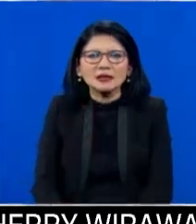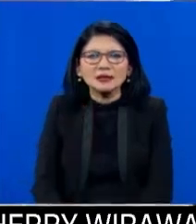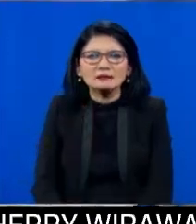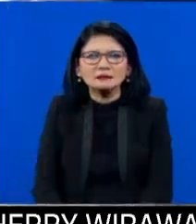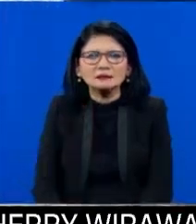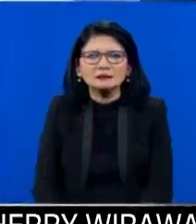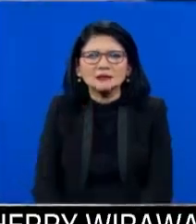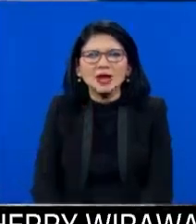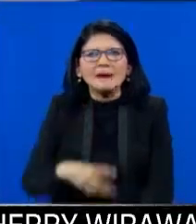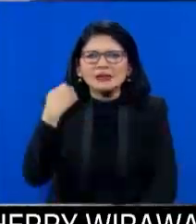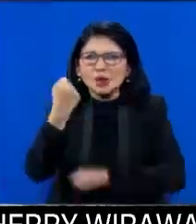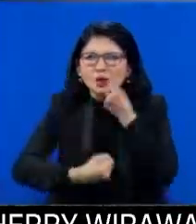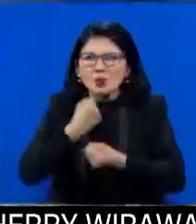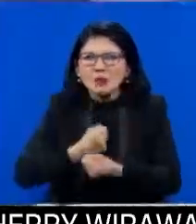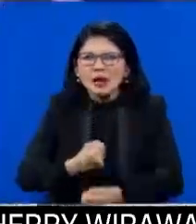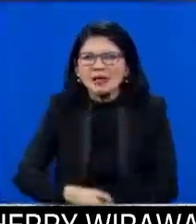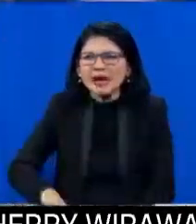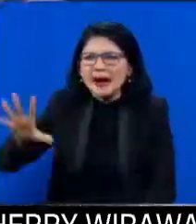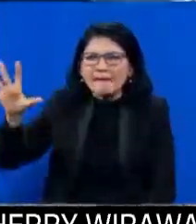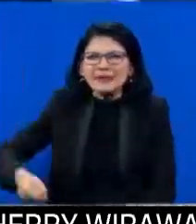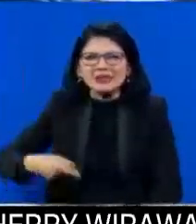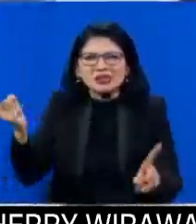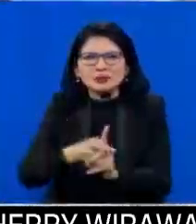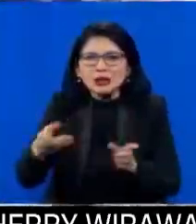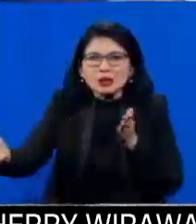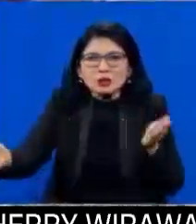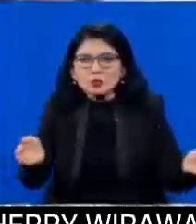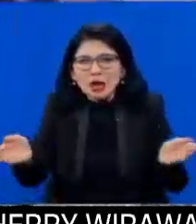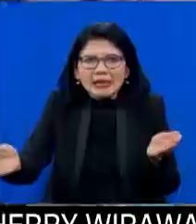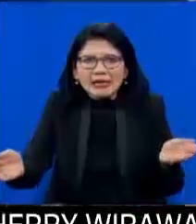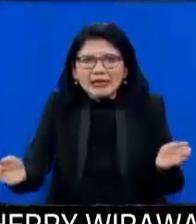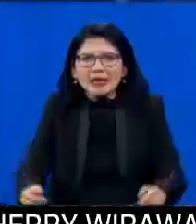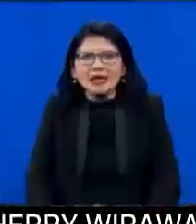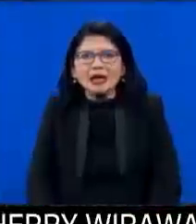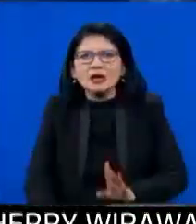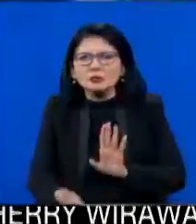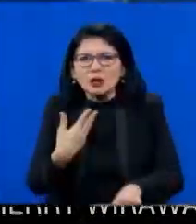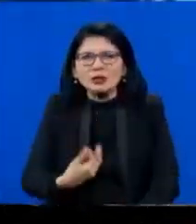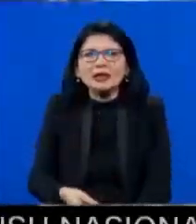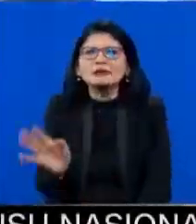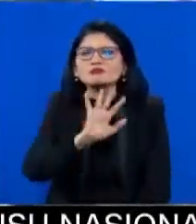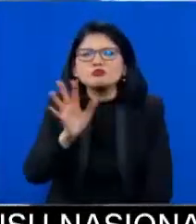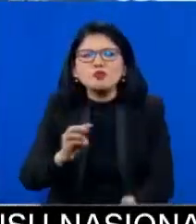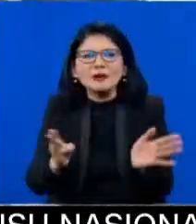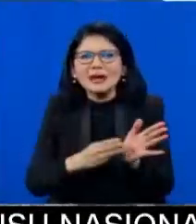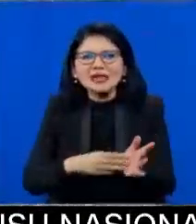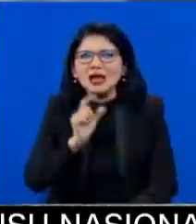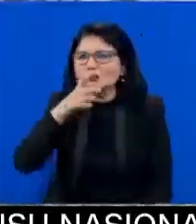mengatakan, meski upaya jemput paksa beberapa kali dihalang-halangi pengikut MSAT, hal ini bukan menjadi masalah bagi